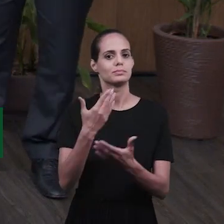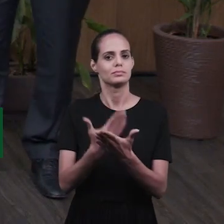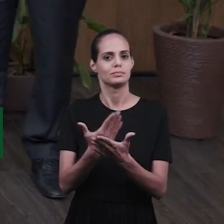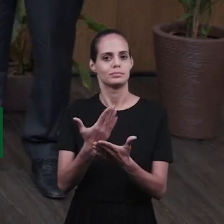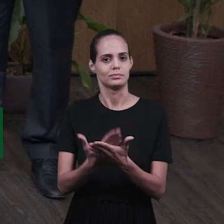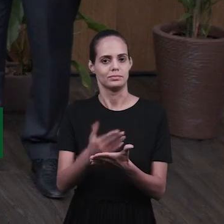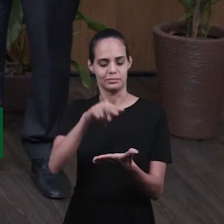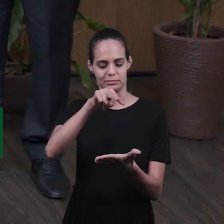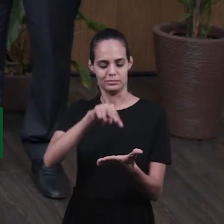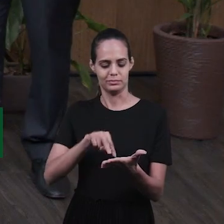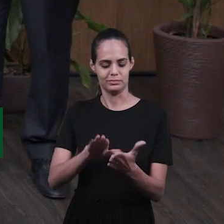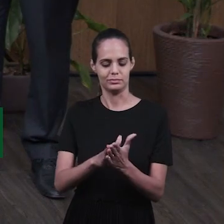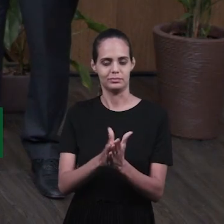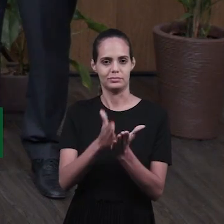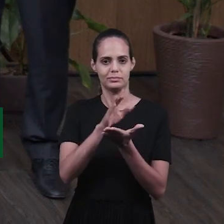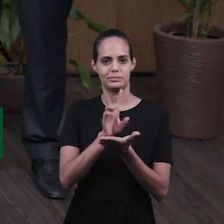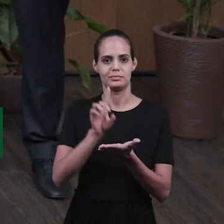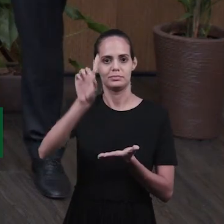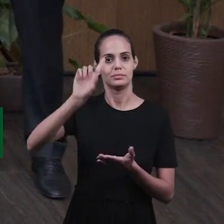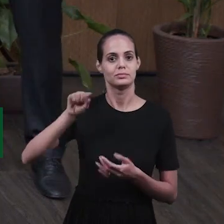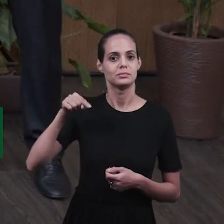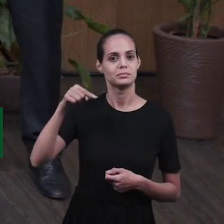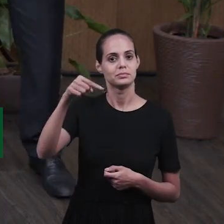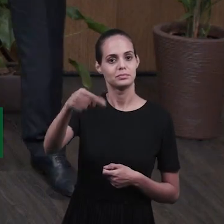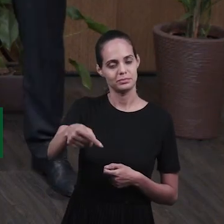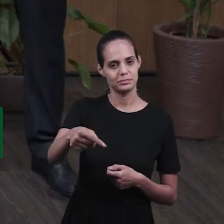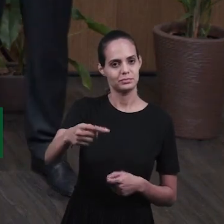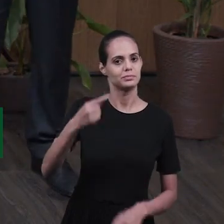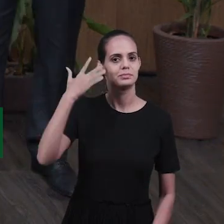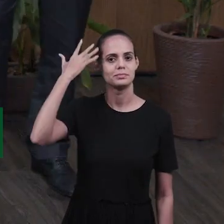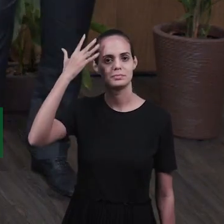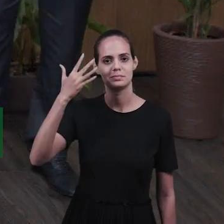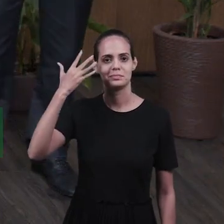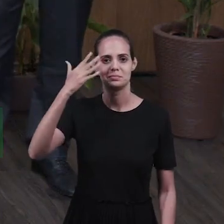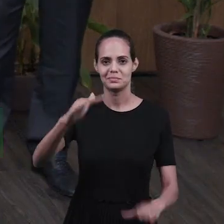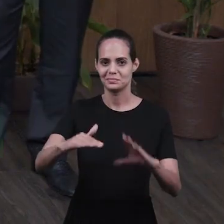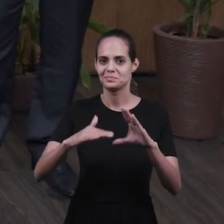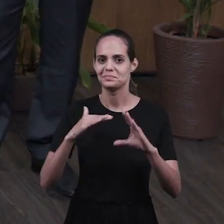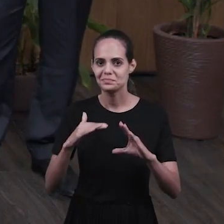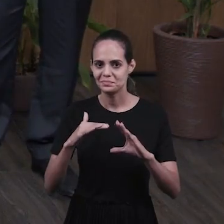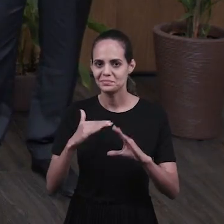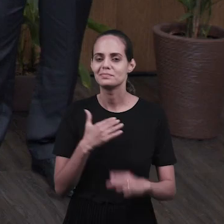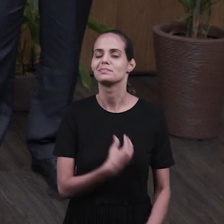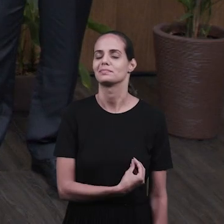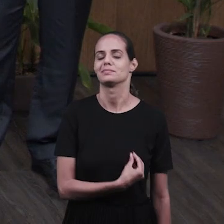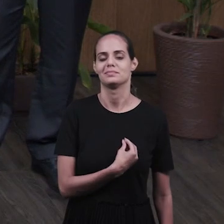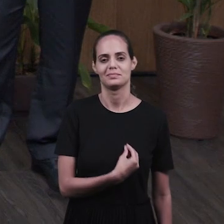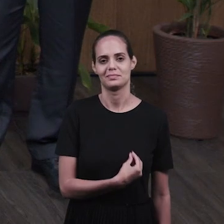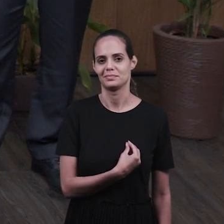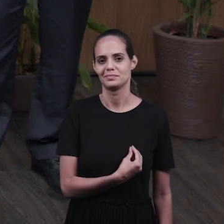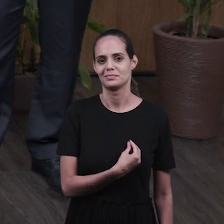parole, prier et après nous envoyer votre message. Bien-aimés, participez.